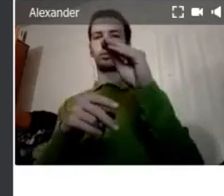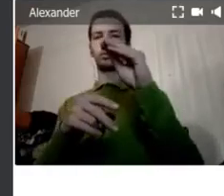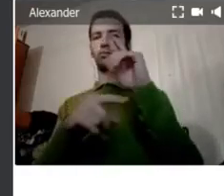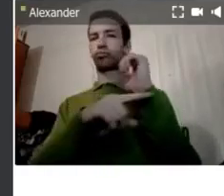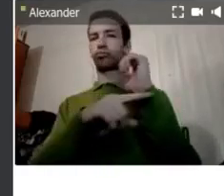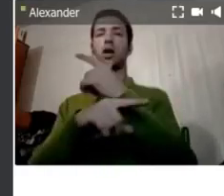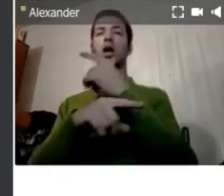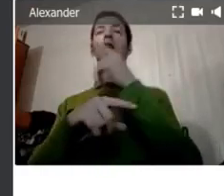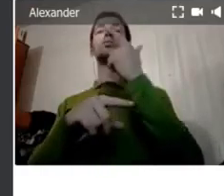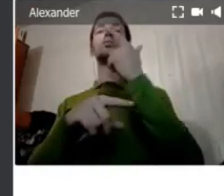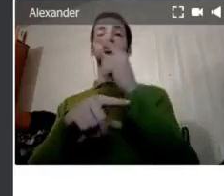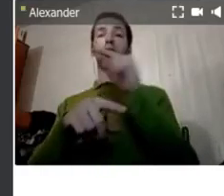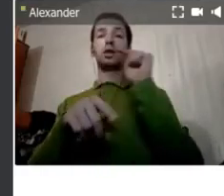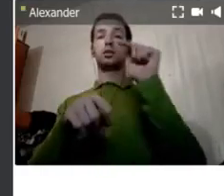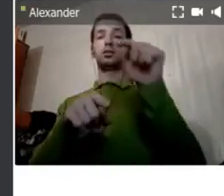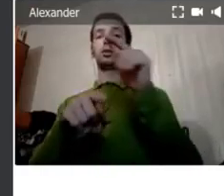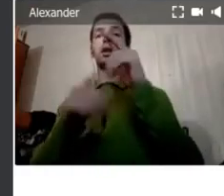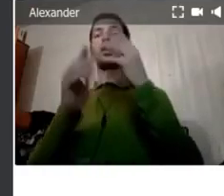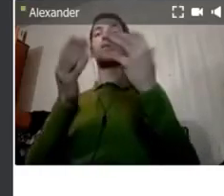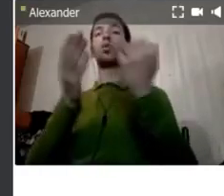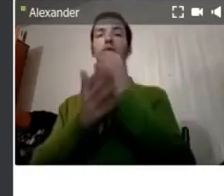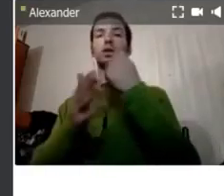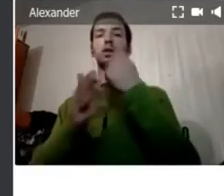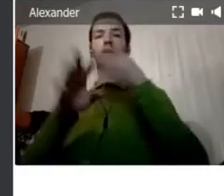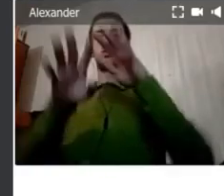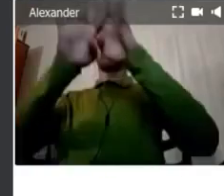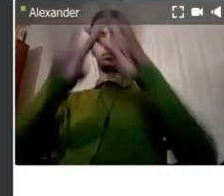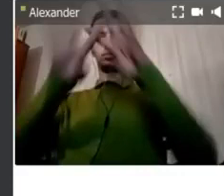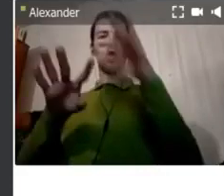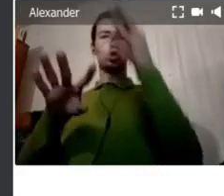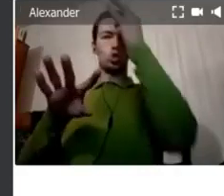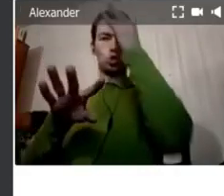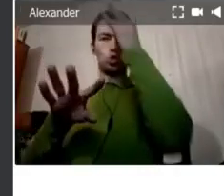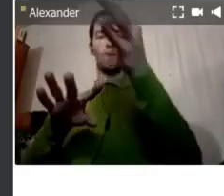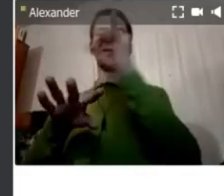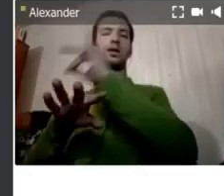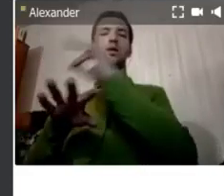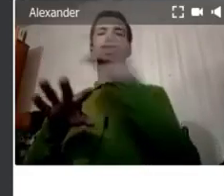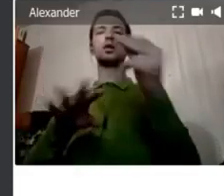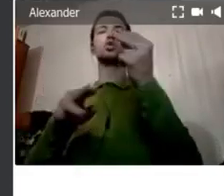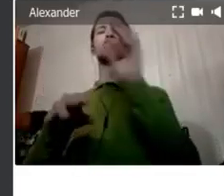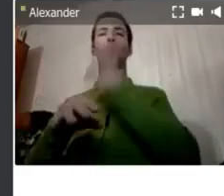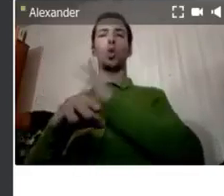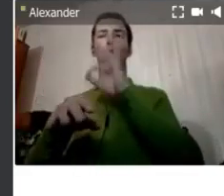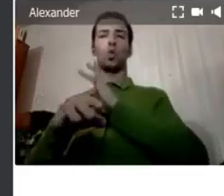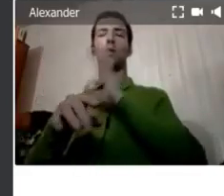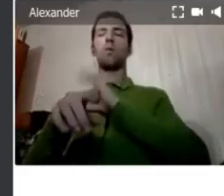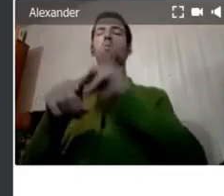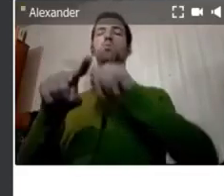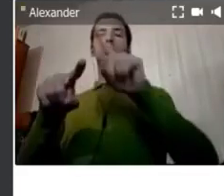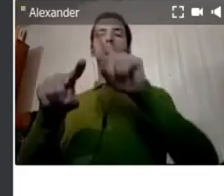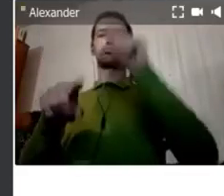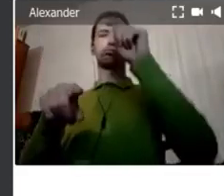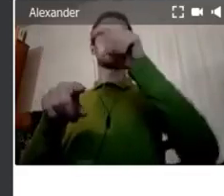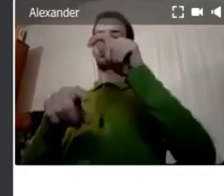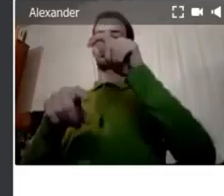1500 евро. То есть, ну, сами считайте, вот 6-8 человек, 900 евро, первые 1500 евро. Добавляем еще 3